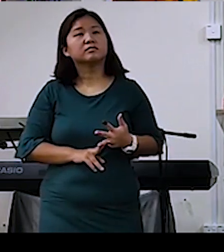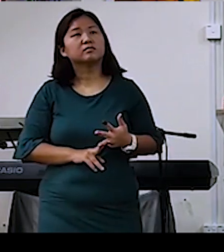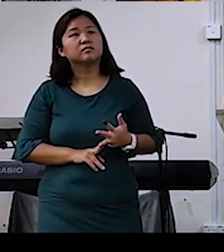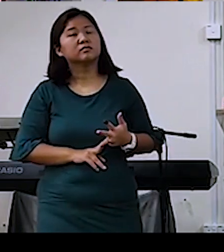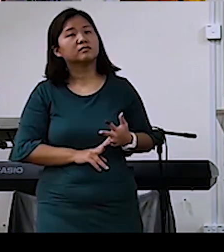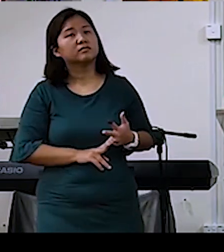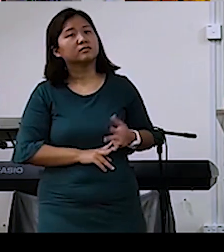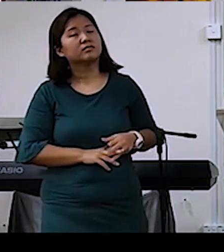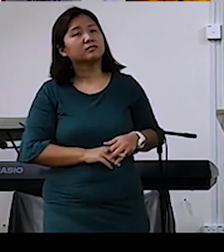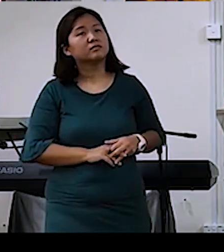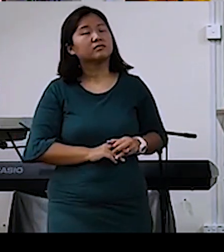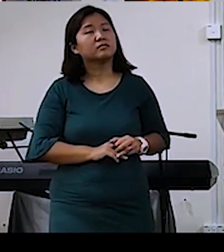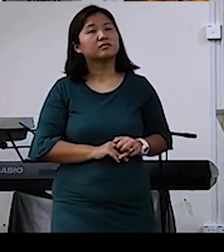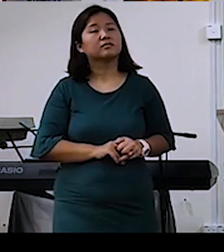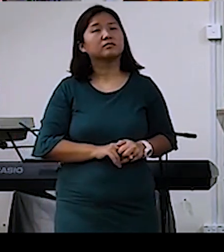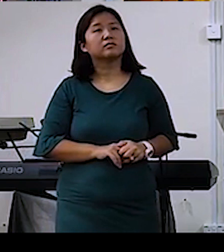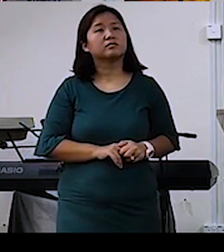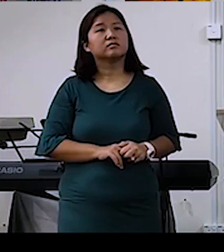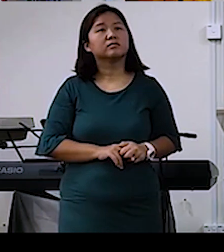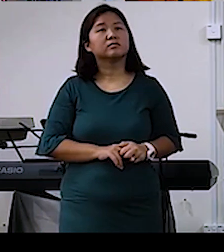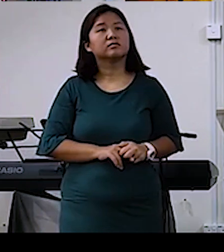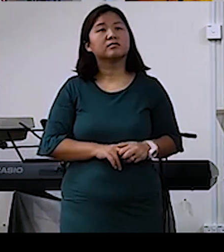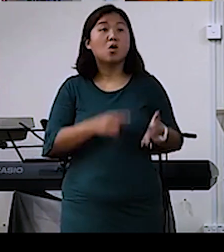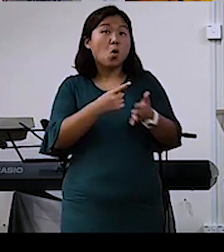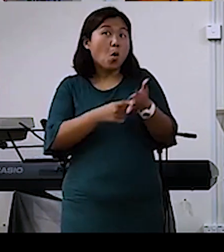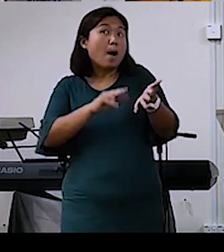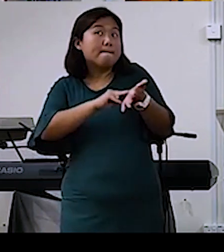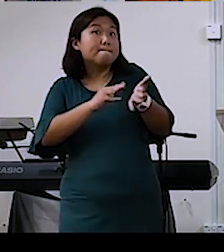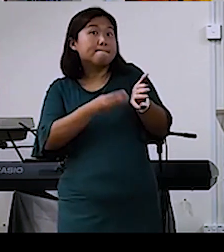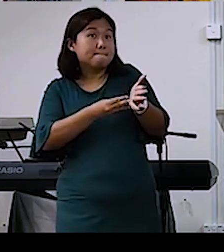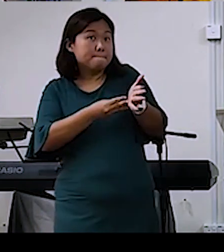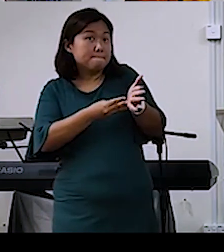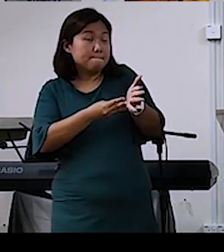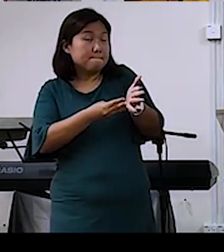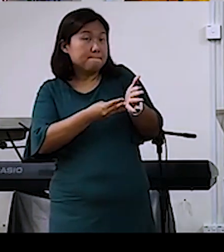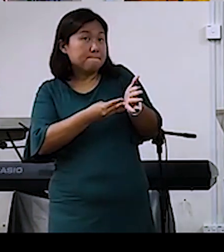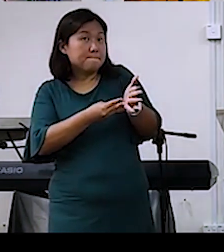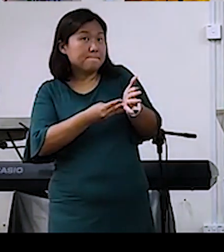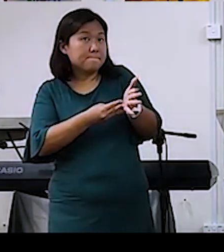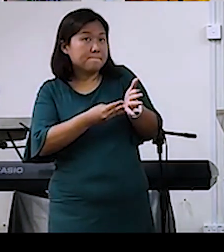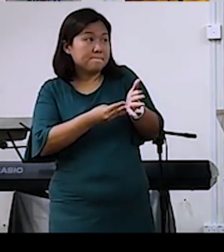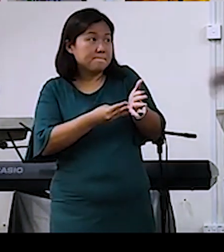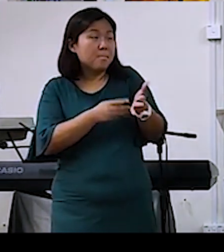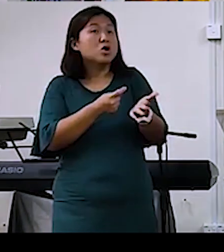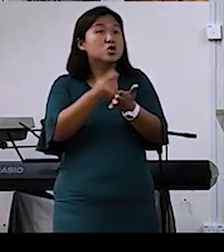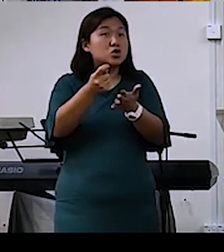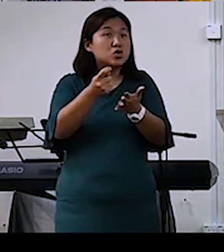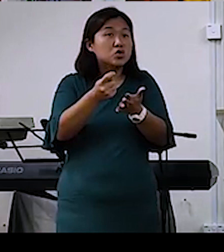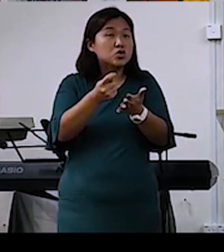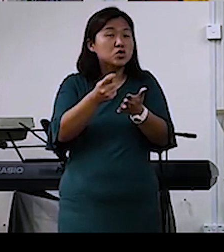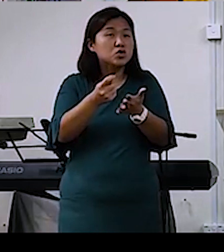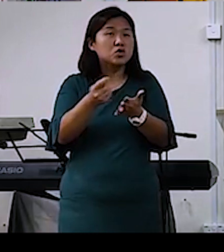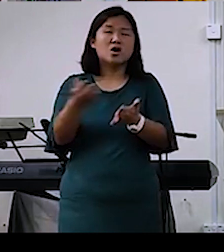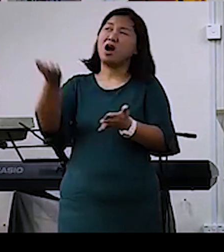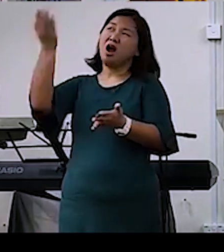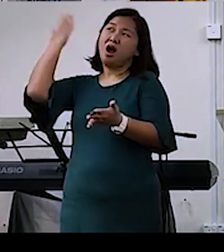在神面前把自己建于个人的良心。 Okay, what does it mean by the manifestation of the truth? Okay, the renouncing is